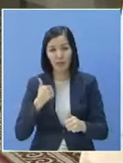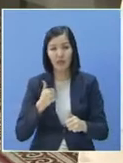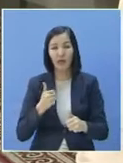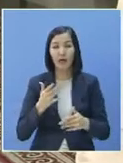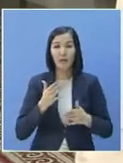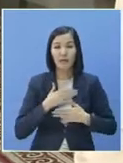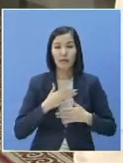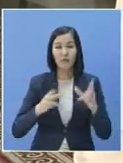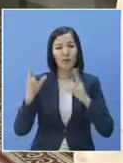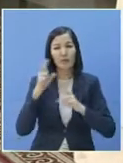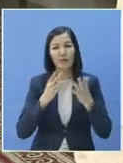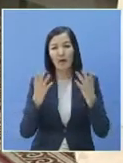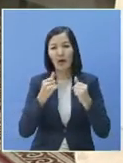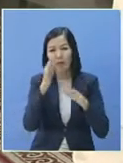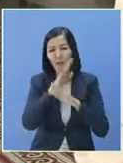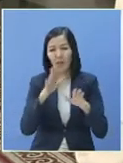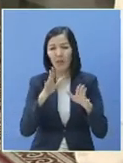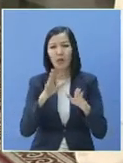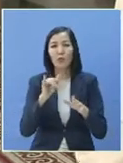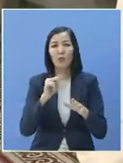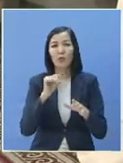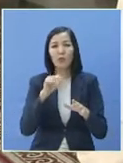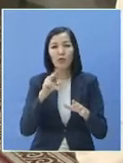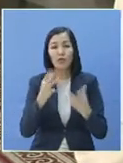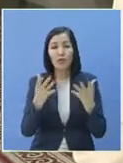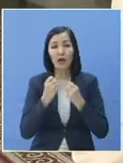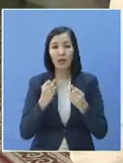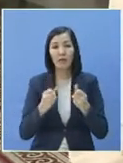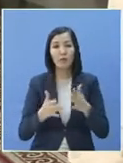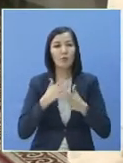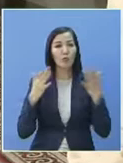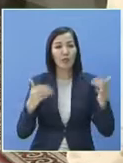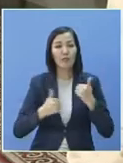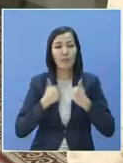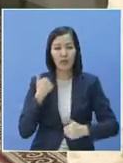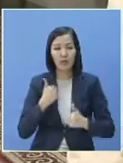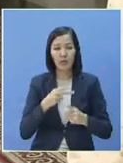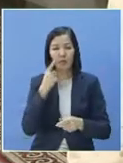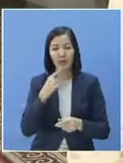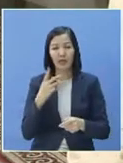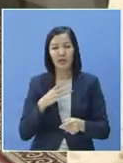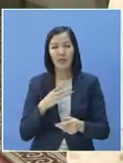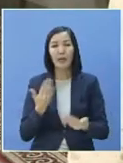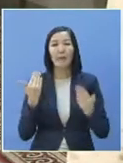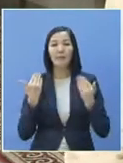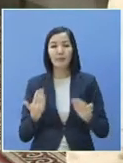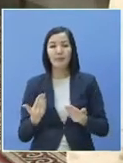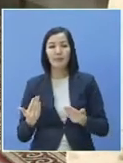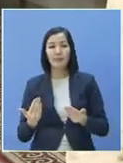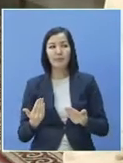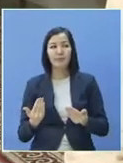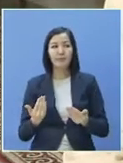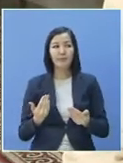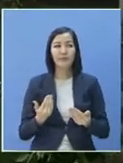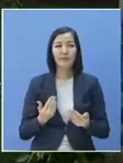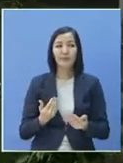алмаған білімді кезінде осы училищеден алғанбыз деп үлкен мақтанышпен айтып, бүгінгі күні біздің мәртебемізді көтеріп